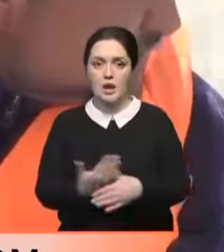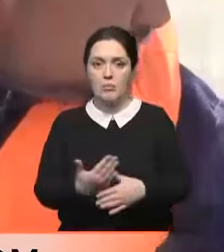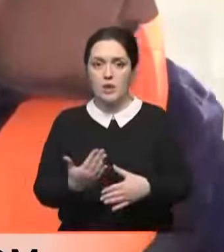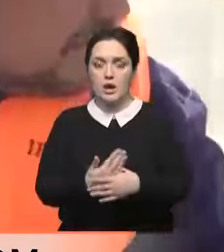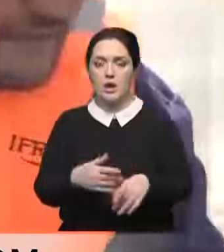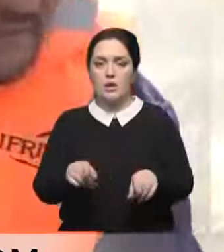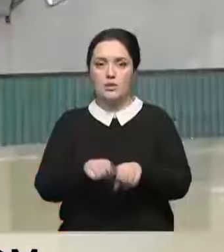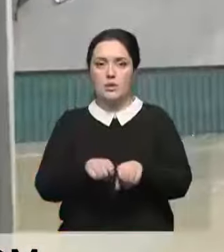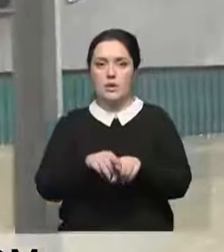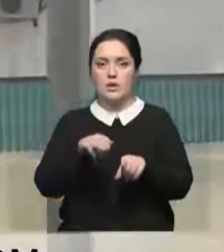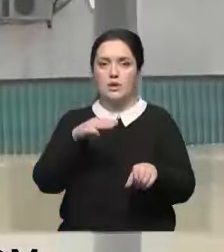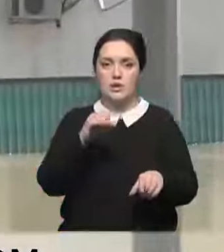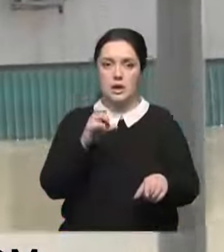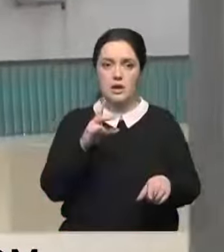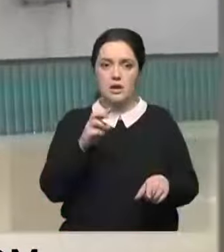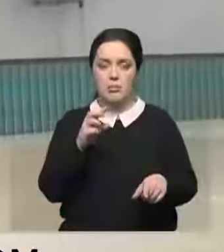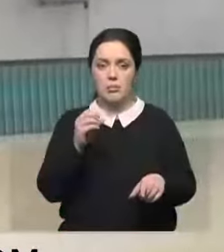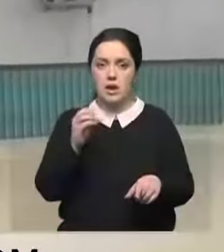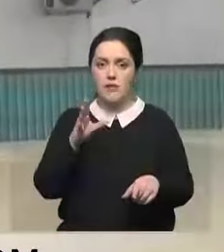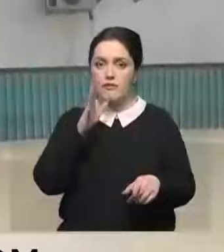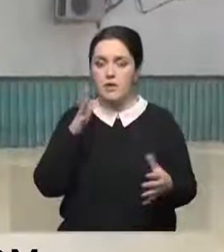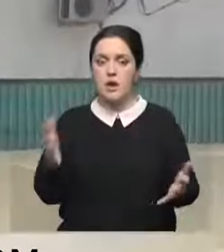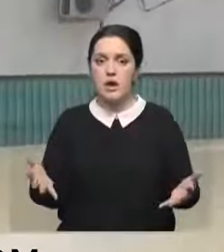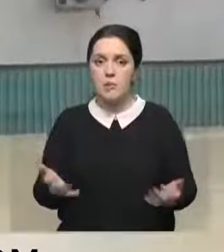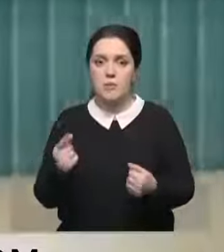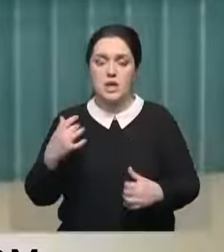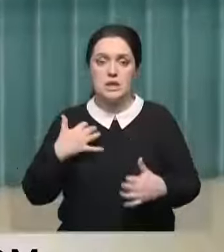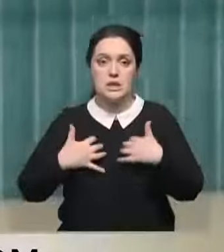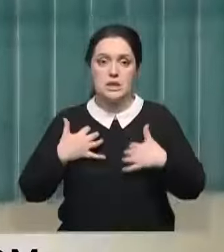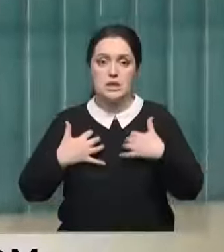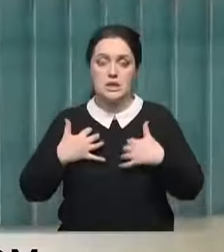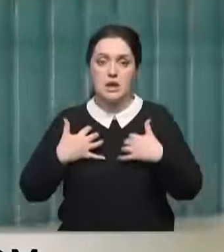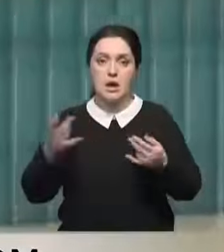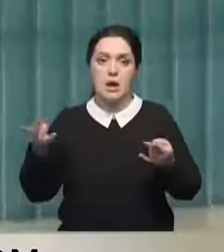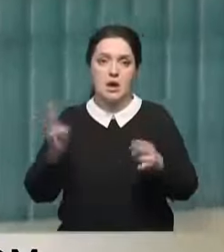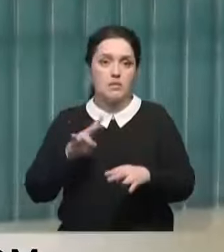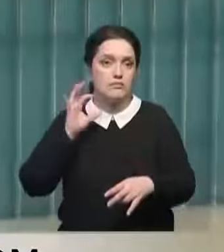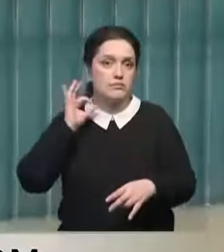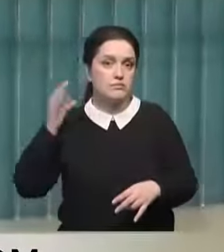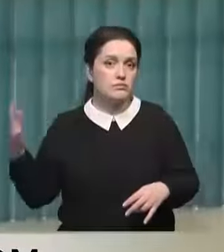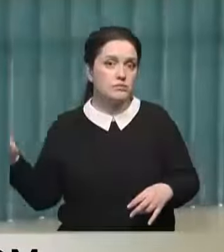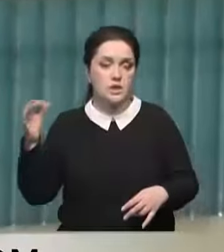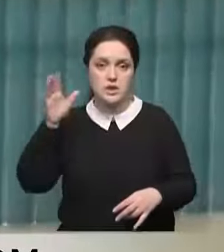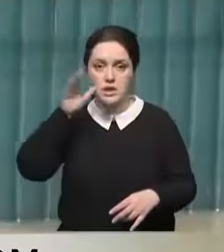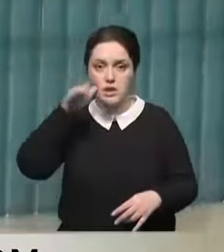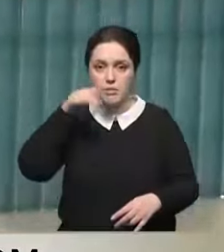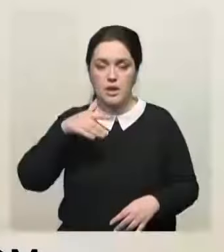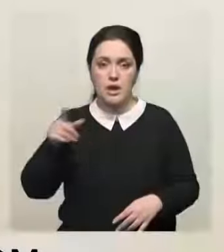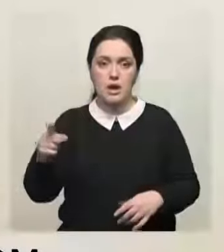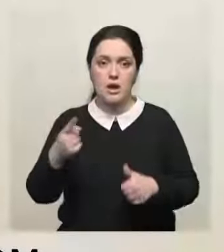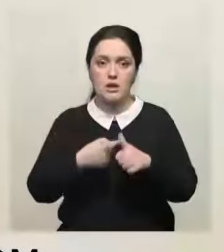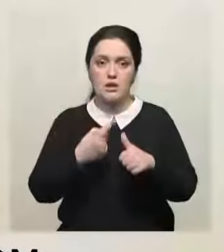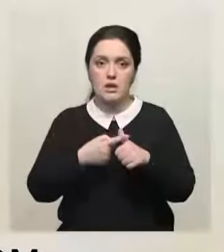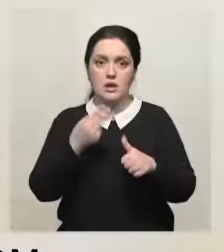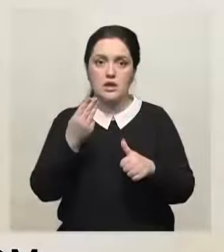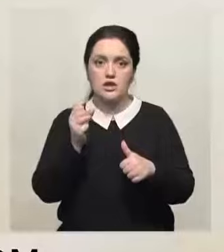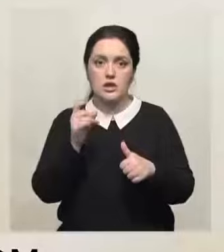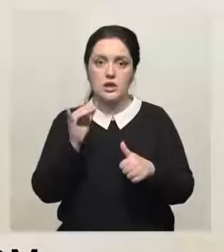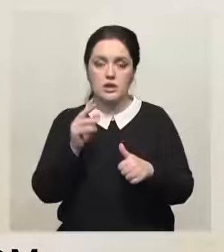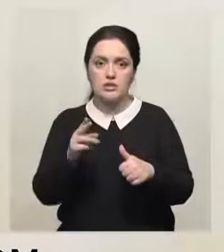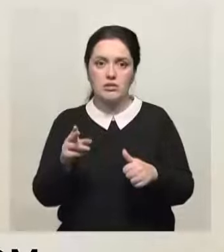день и Мухтару Танбаеву. В момент эвакуации мужчина в спешке оставил на привязи свою собаку. Пса по кличке Шарик